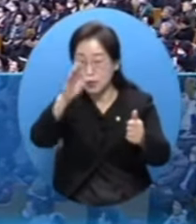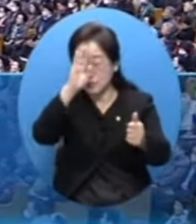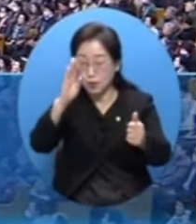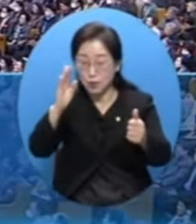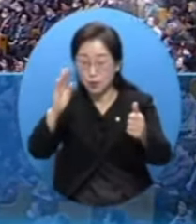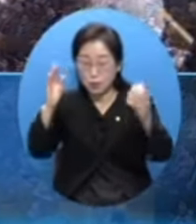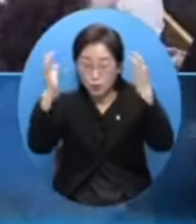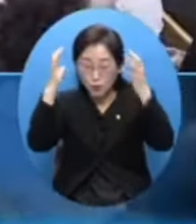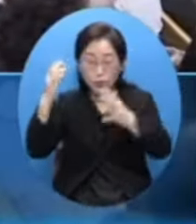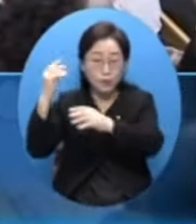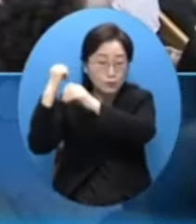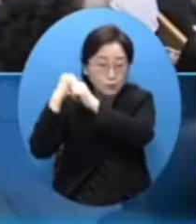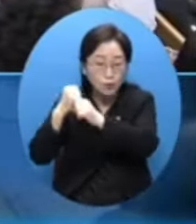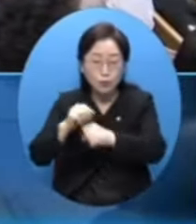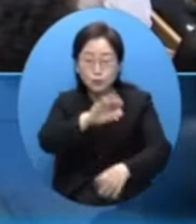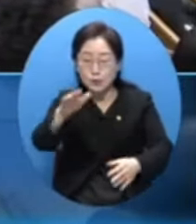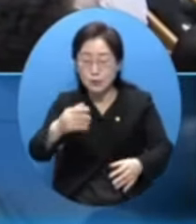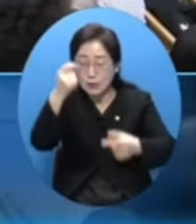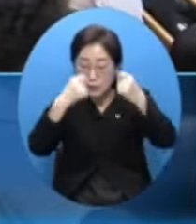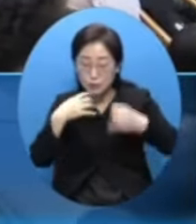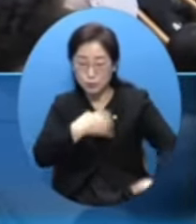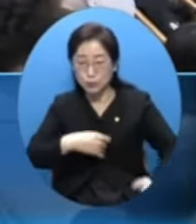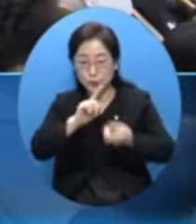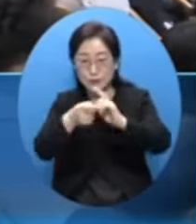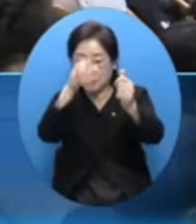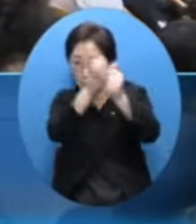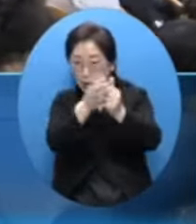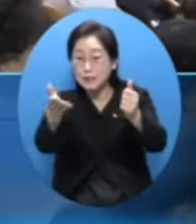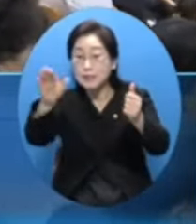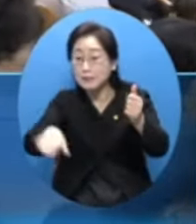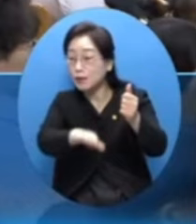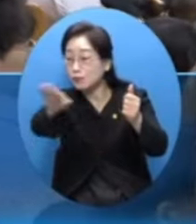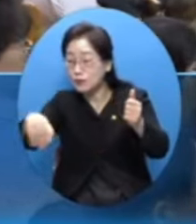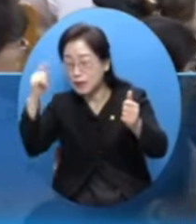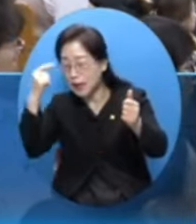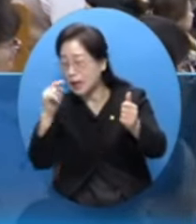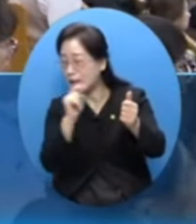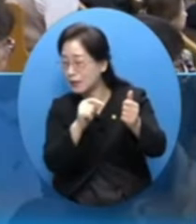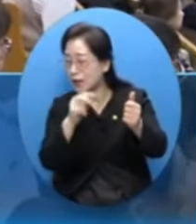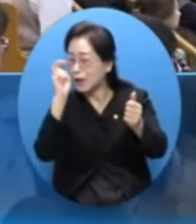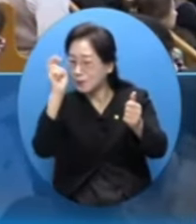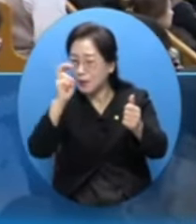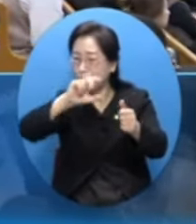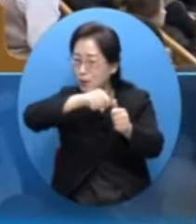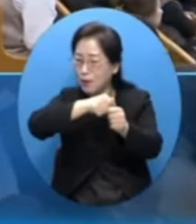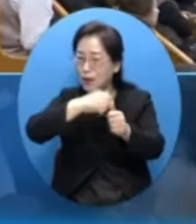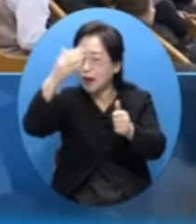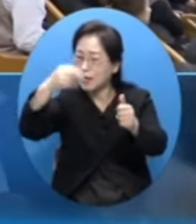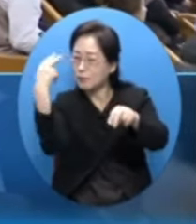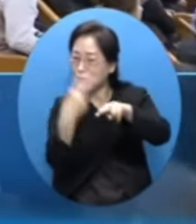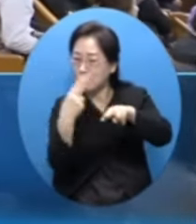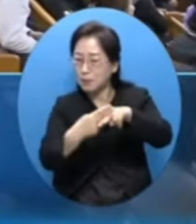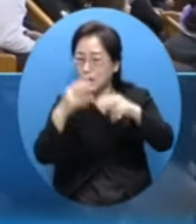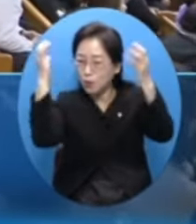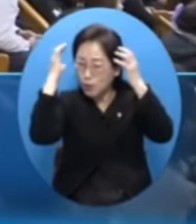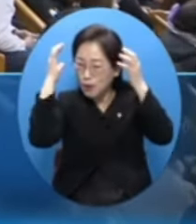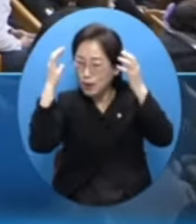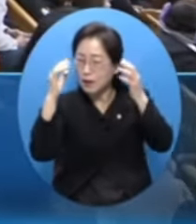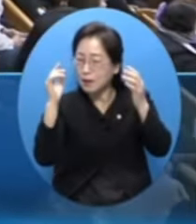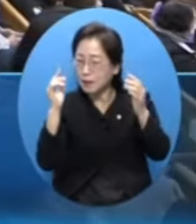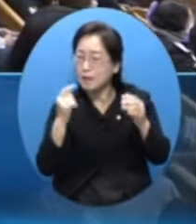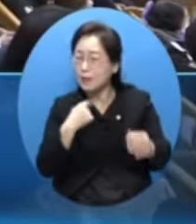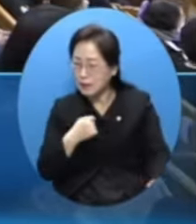질고를지고 우리의 슬픔을 당하였거늘 우리는 생각하기를 그는 징벌을 받아 하나님께 맞으며 권한을 당한다